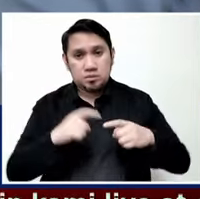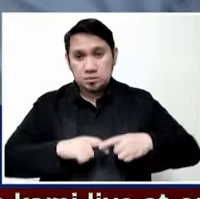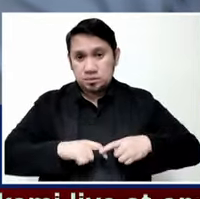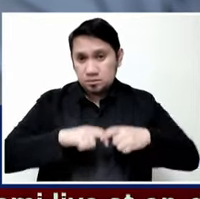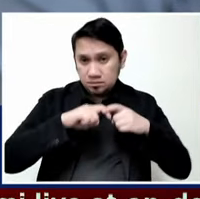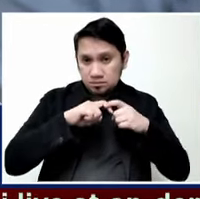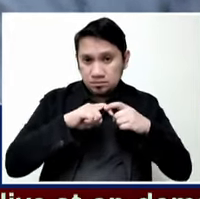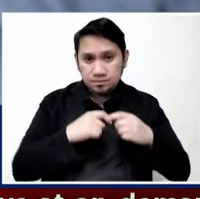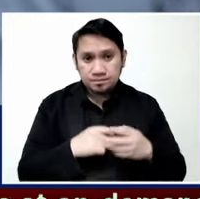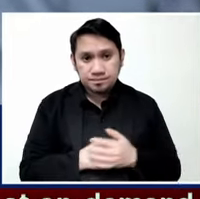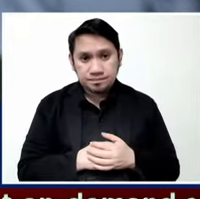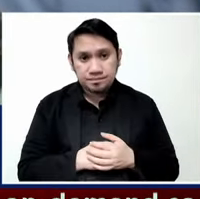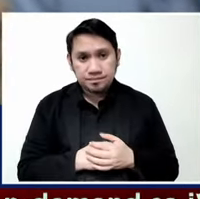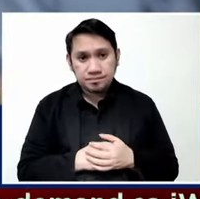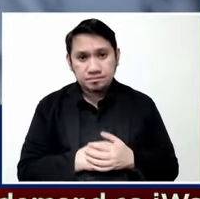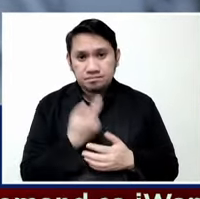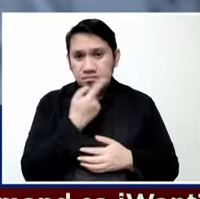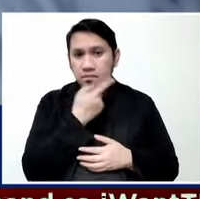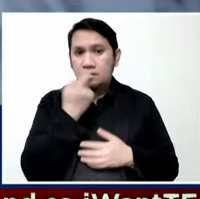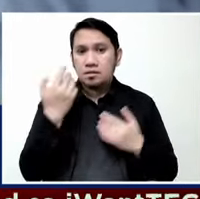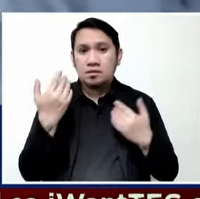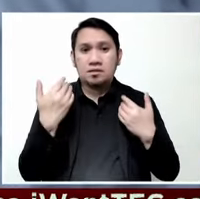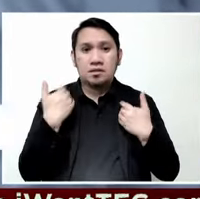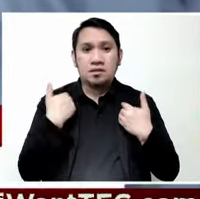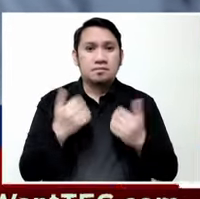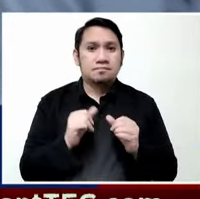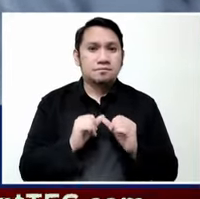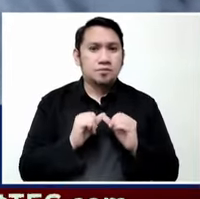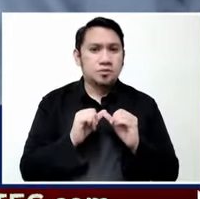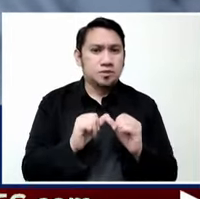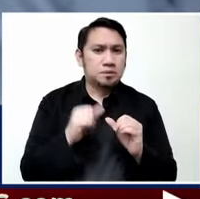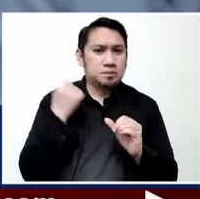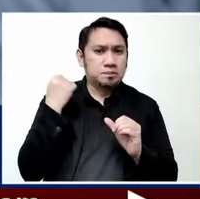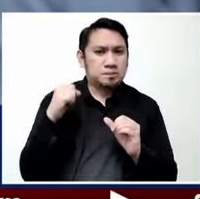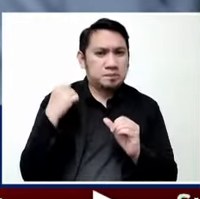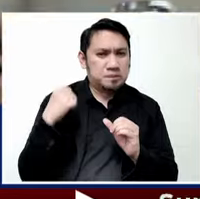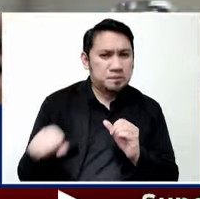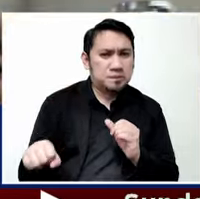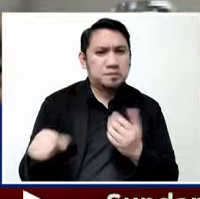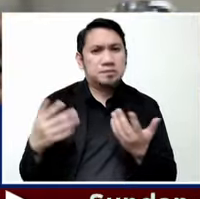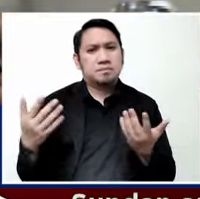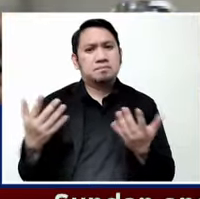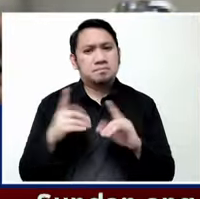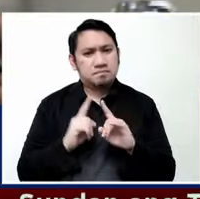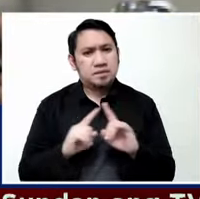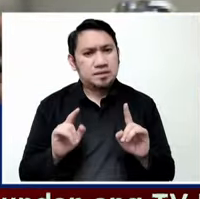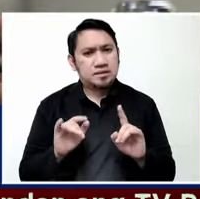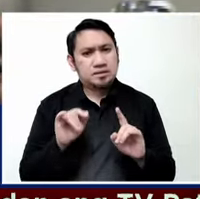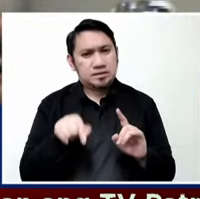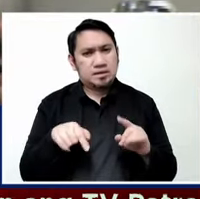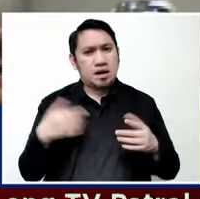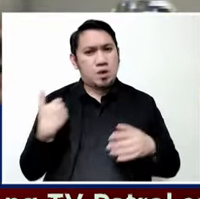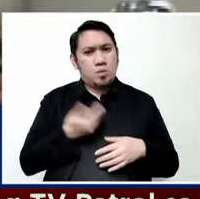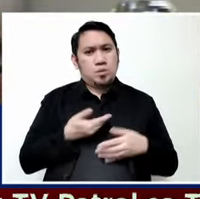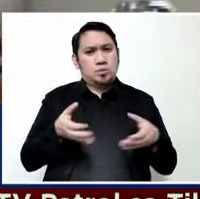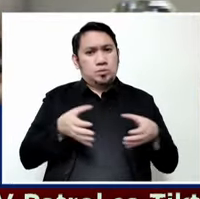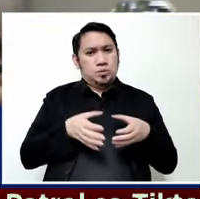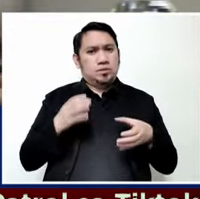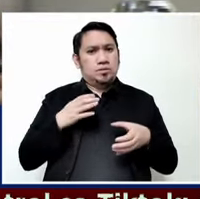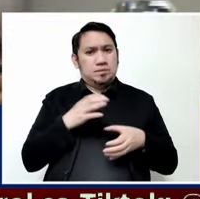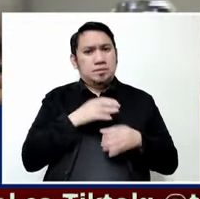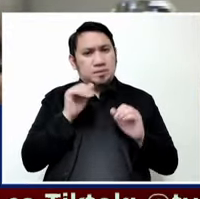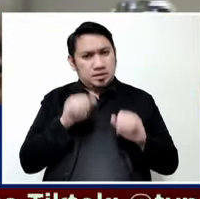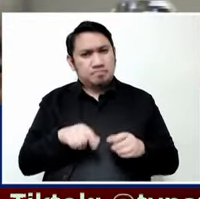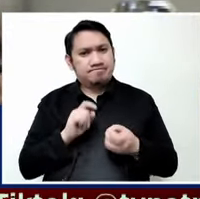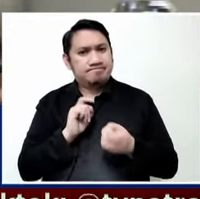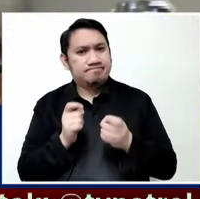dahil may continuing violations. So still the members of the House can amend that and make